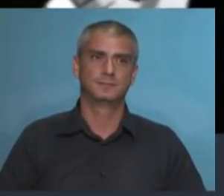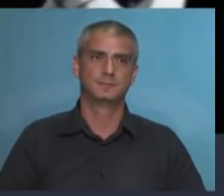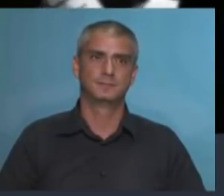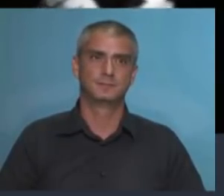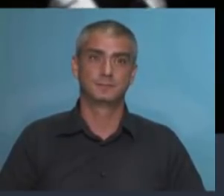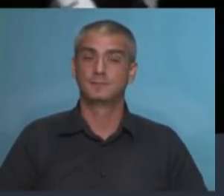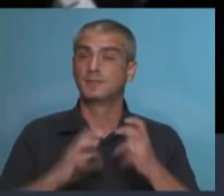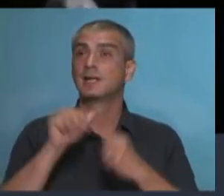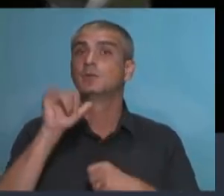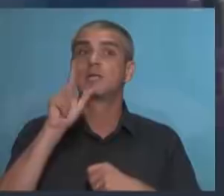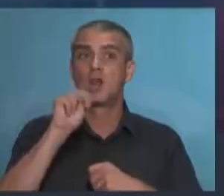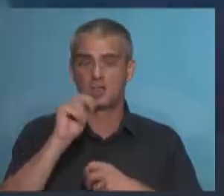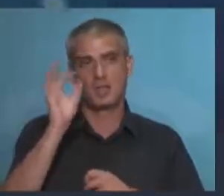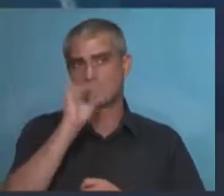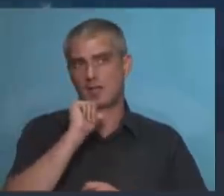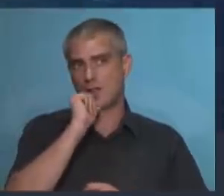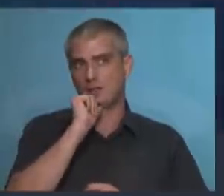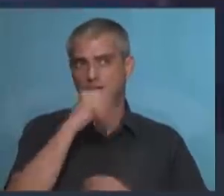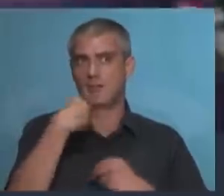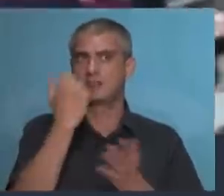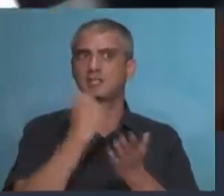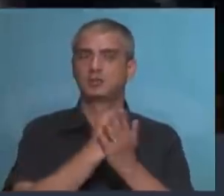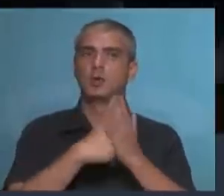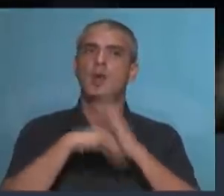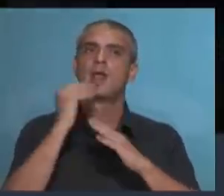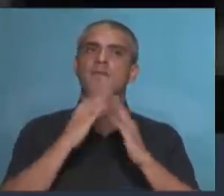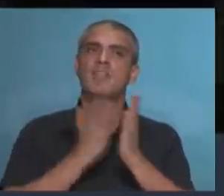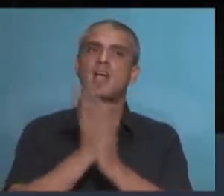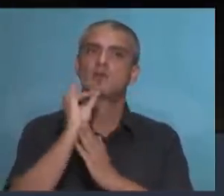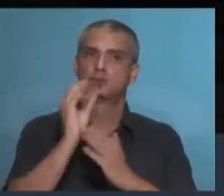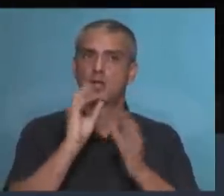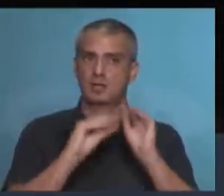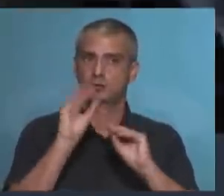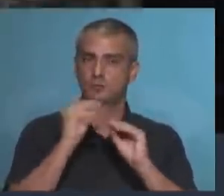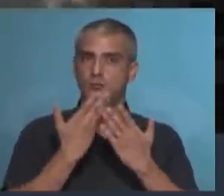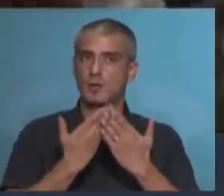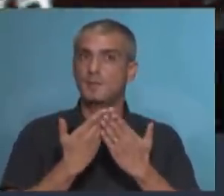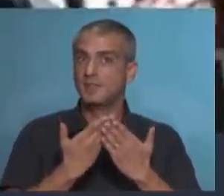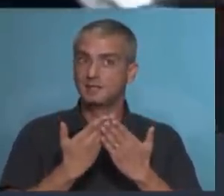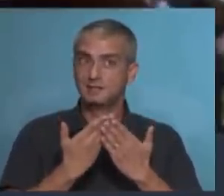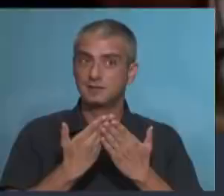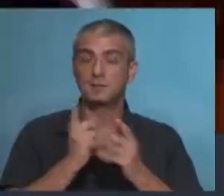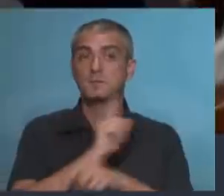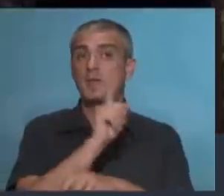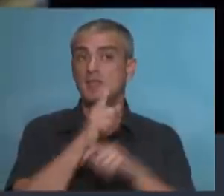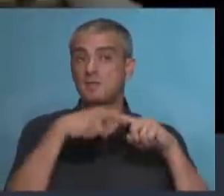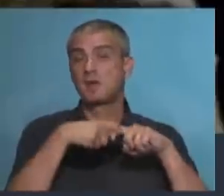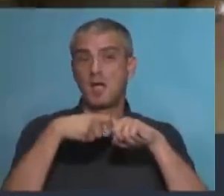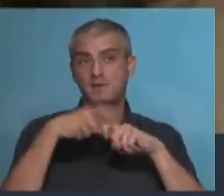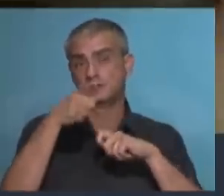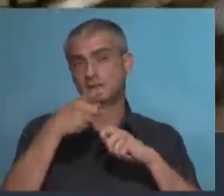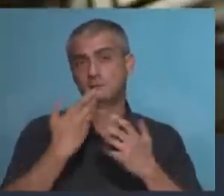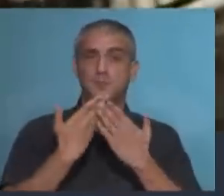בקיבוץ אלון עדיין מסרבים לתת אישור למבנה קבע שישמש בית כנסת. בינתיים הקרוון הוא